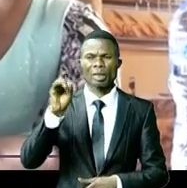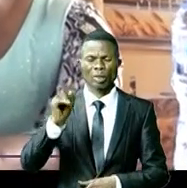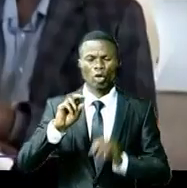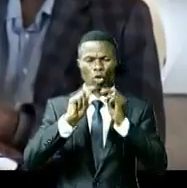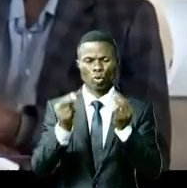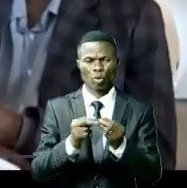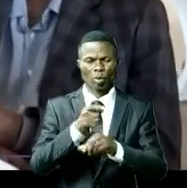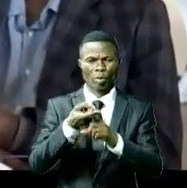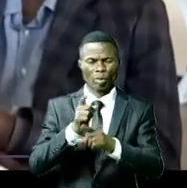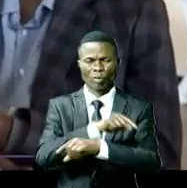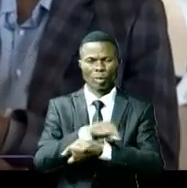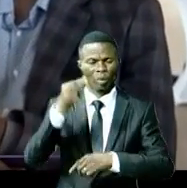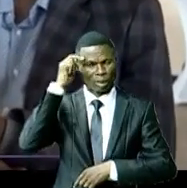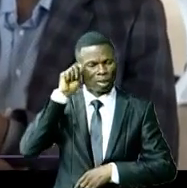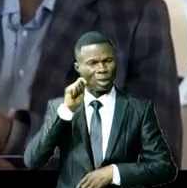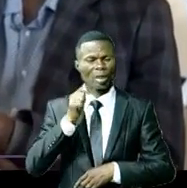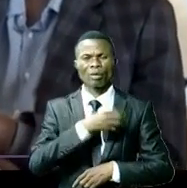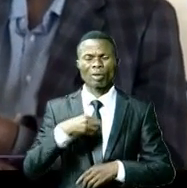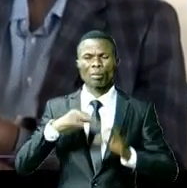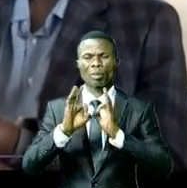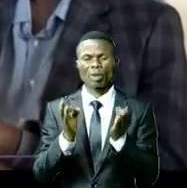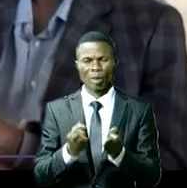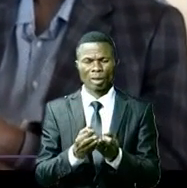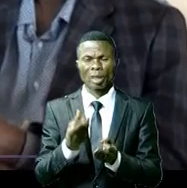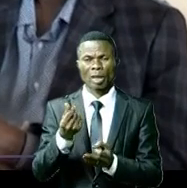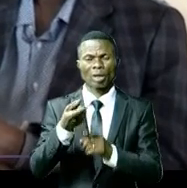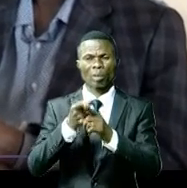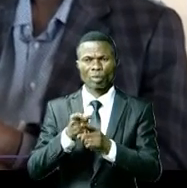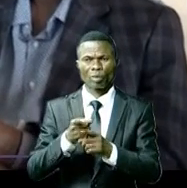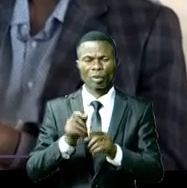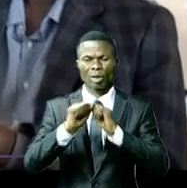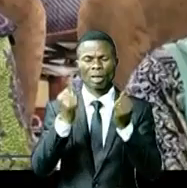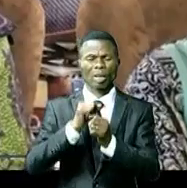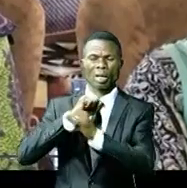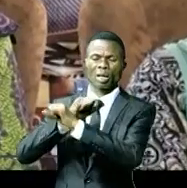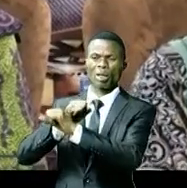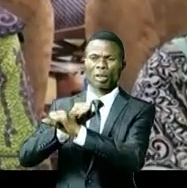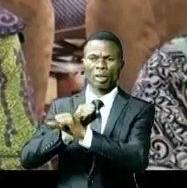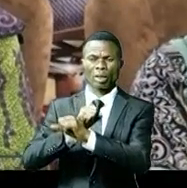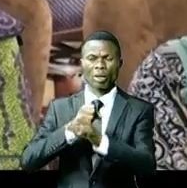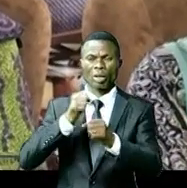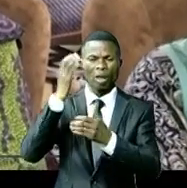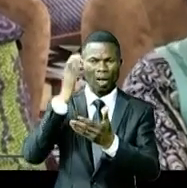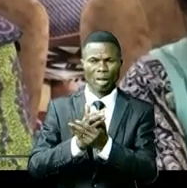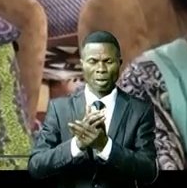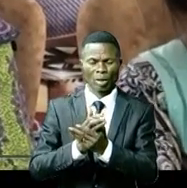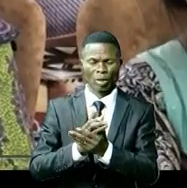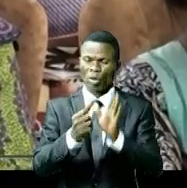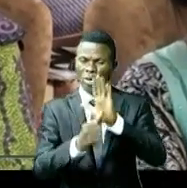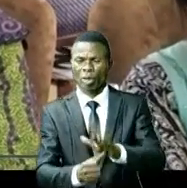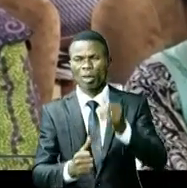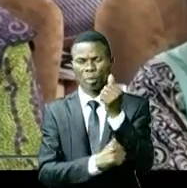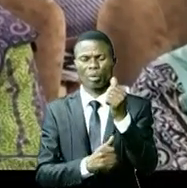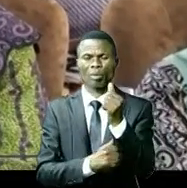du ministère du genre famille et enfants, et grâce au financement de l'Agence de prévention et de lutte contre la traite des personnes, appel TP